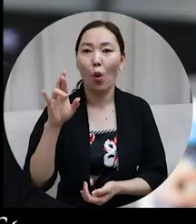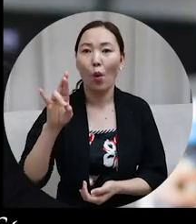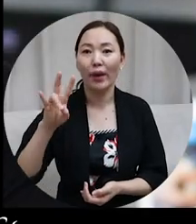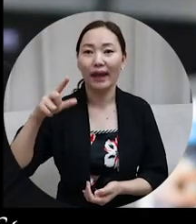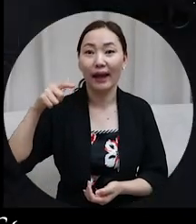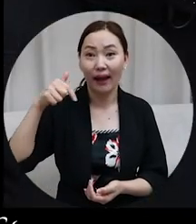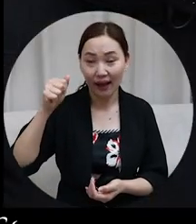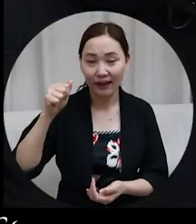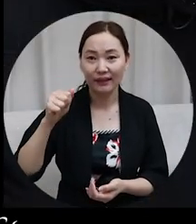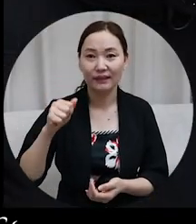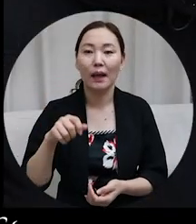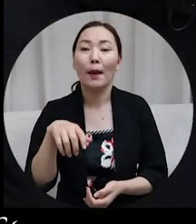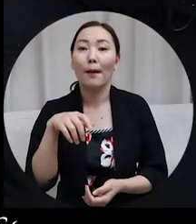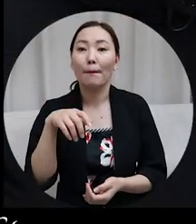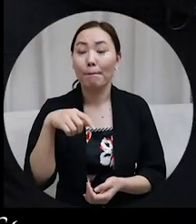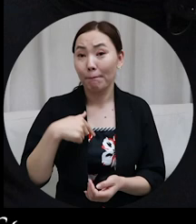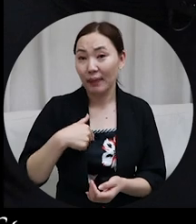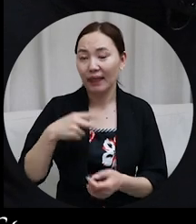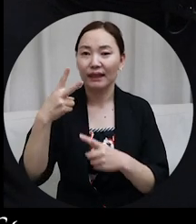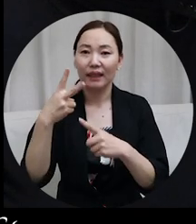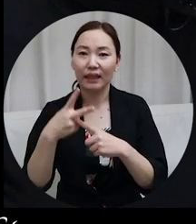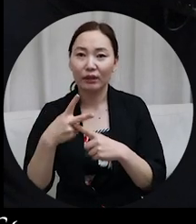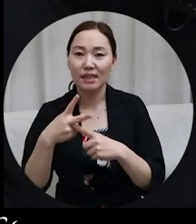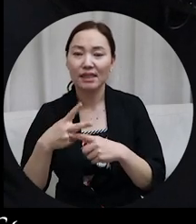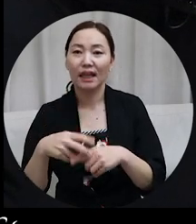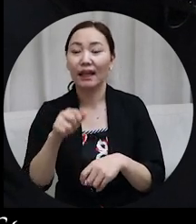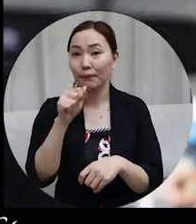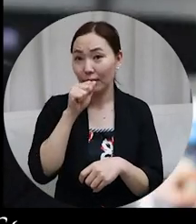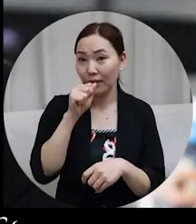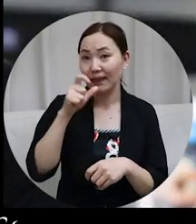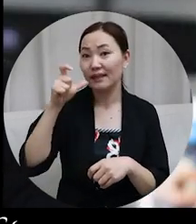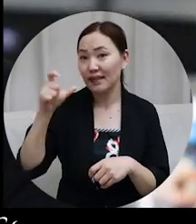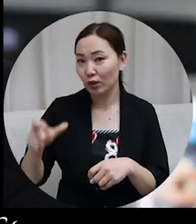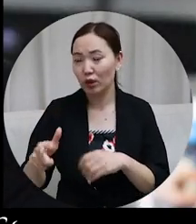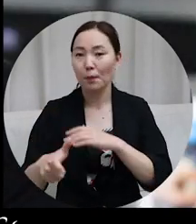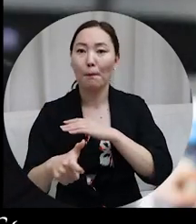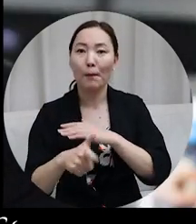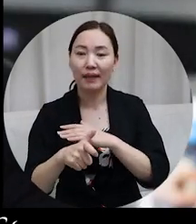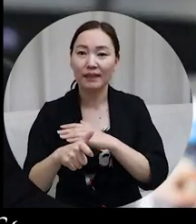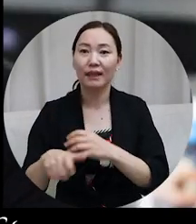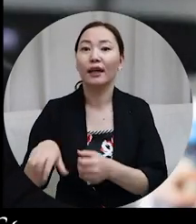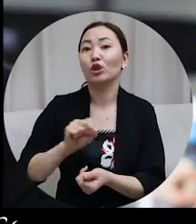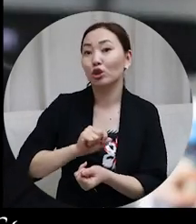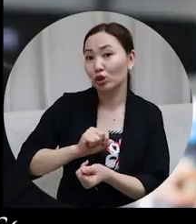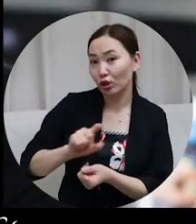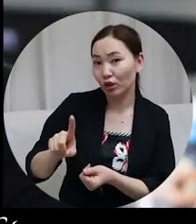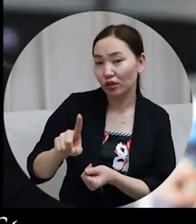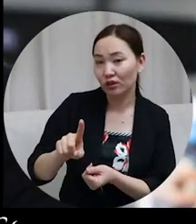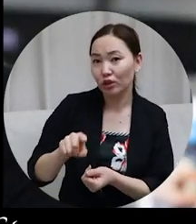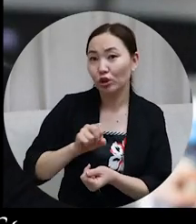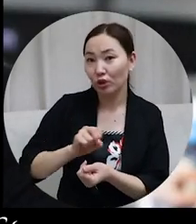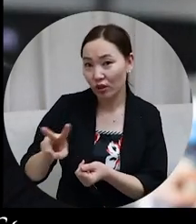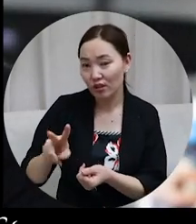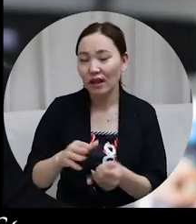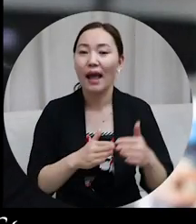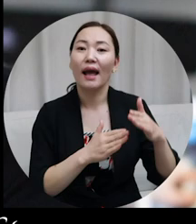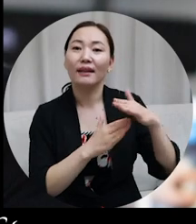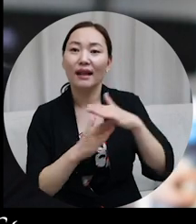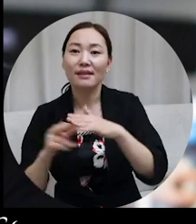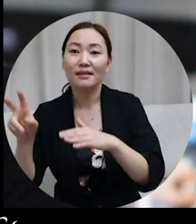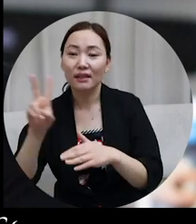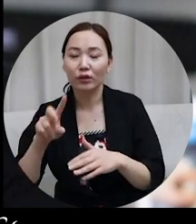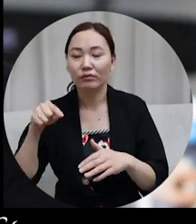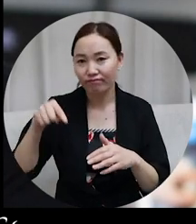Мэмрийн уянга гэдэг телевизийн сэтгүүлч гэдэг мэргэжлэлээр төгсөөд тасралтгүй шахам телевизийн сэтгүүлчээр ажиллаж байна. За тэгээ